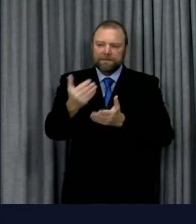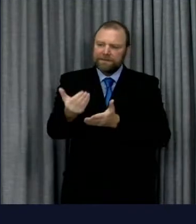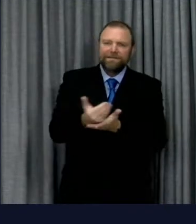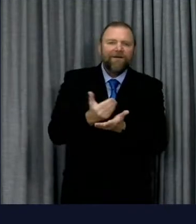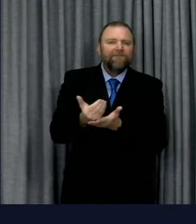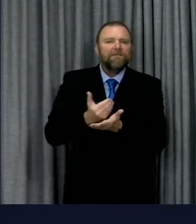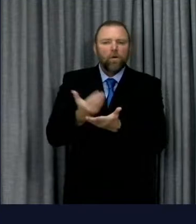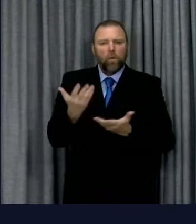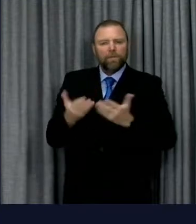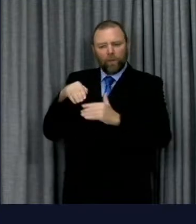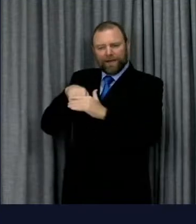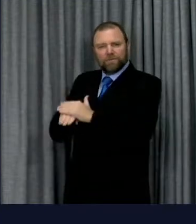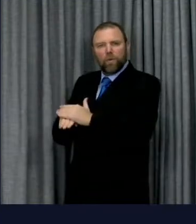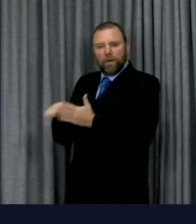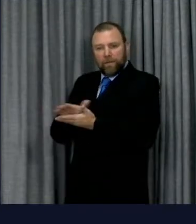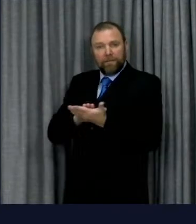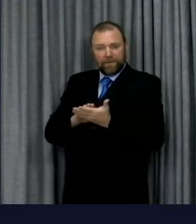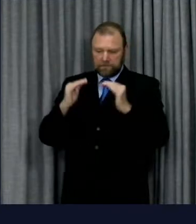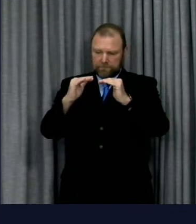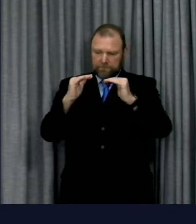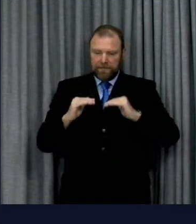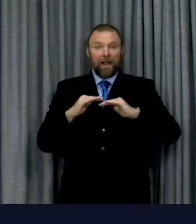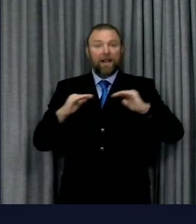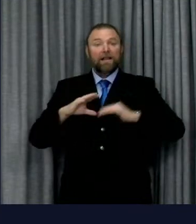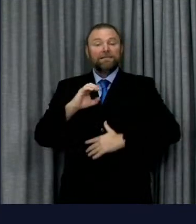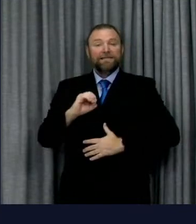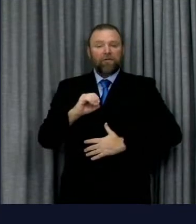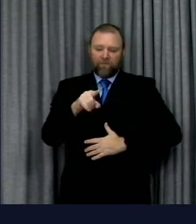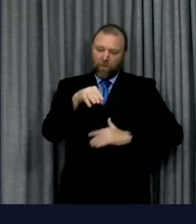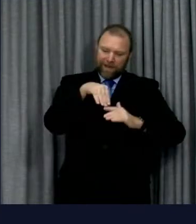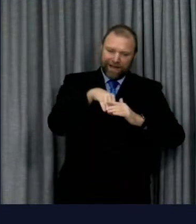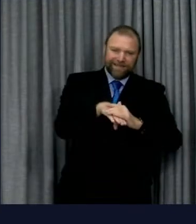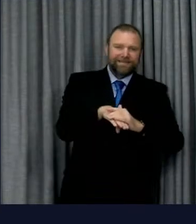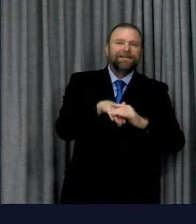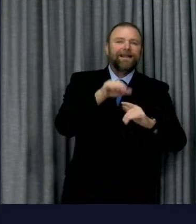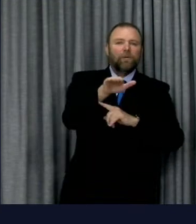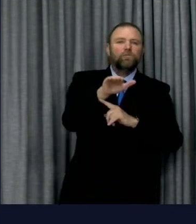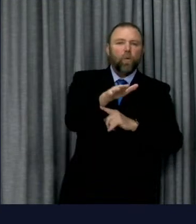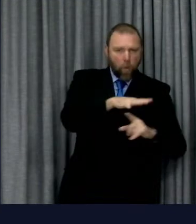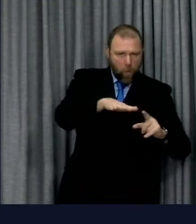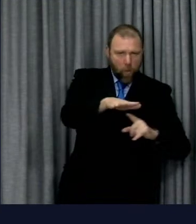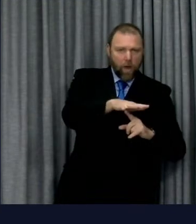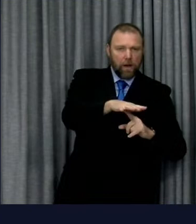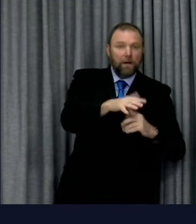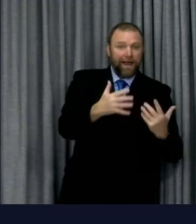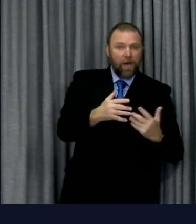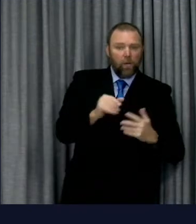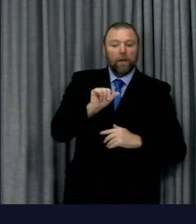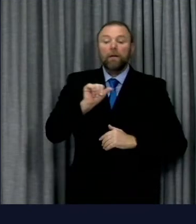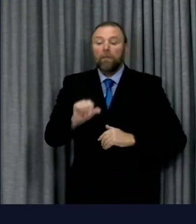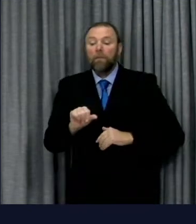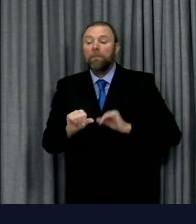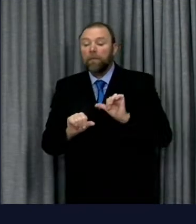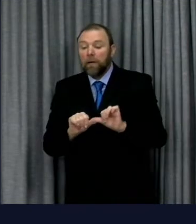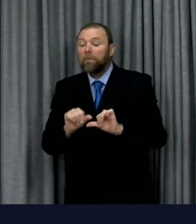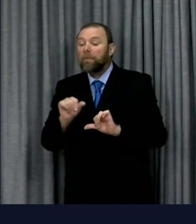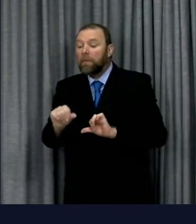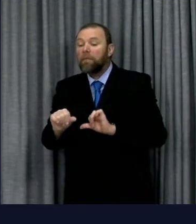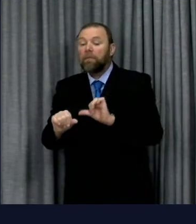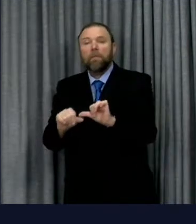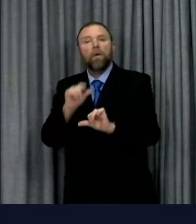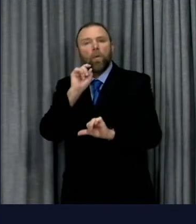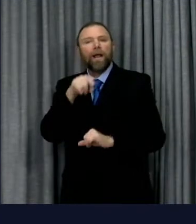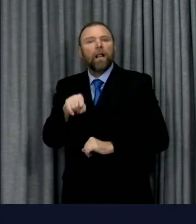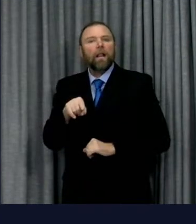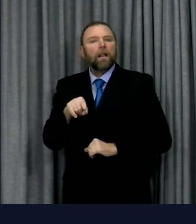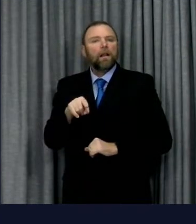do. Dyna'r y ffordd ni wedi wneud pethau yng Nghymru yn ofalus, cam ar ôl cam. Mae hwnna'n